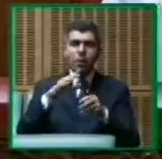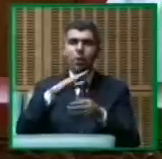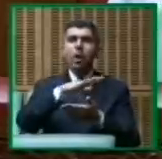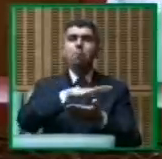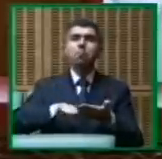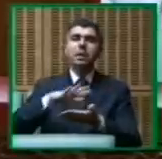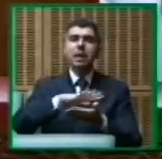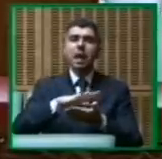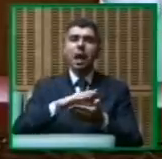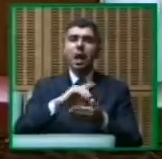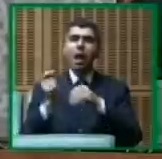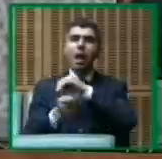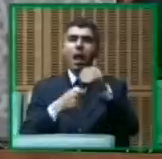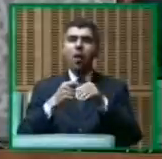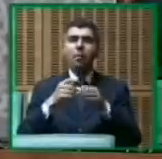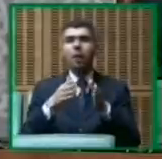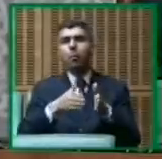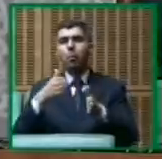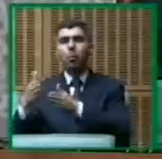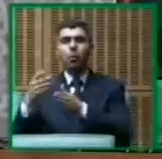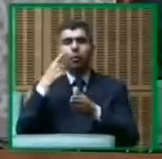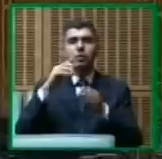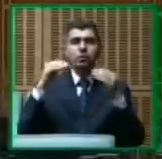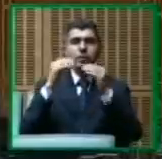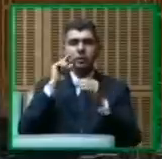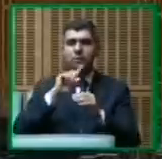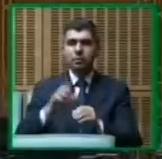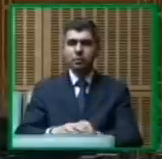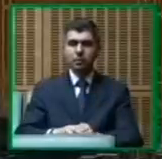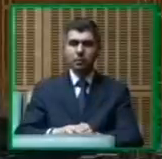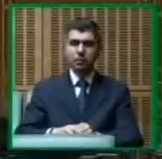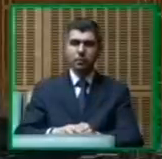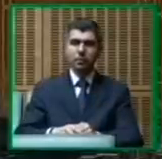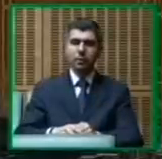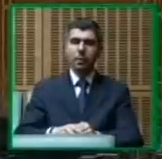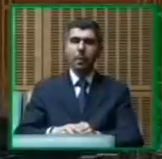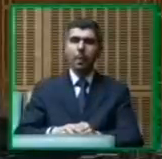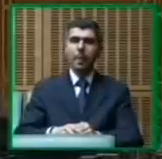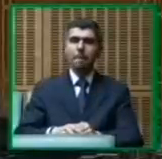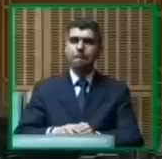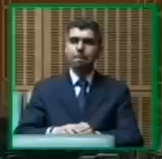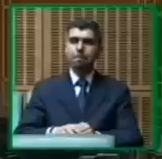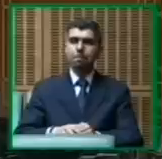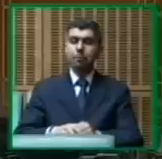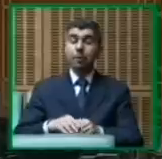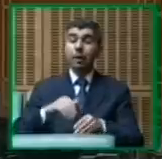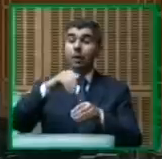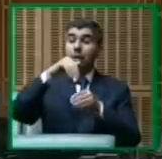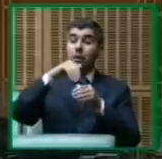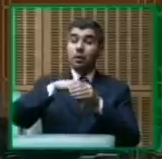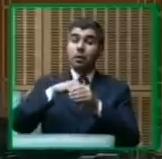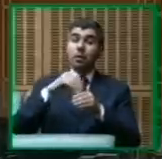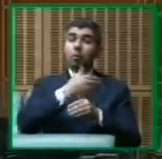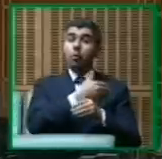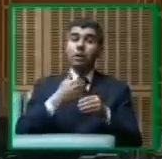والقروي. الكلمه لاحد الساده المستشارين من فريق الحركه. استاذ تدلاوي تفضل. شكرا السيد